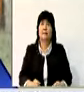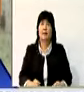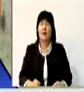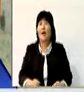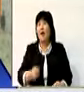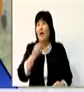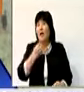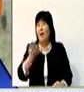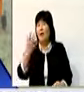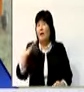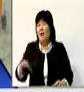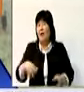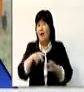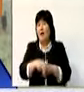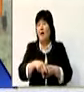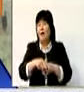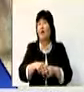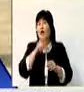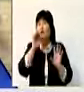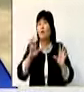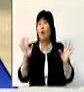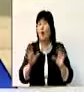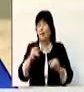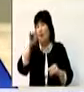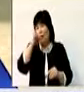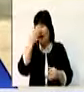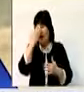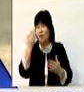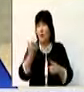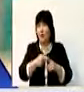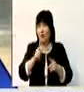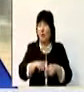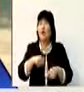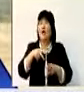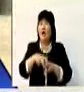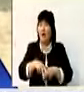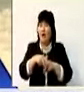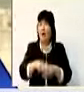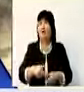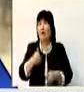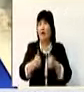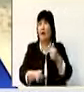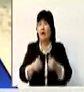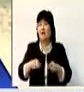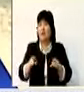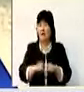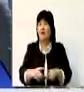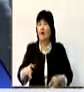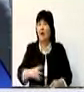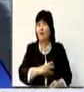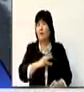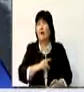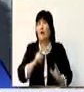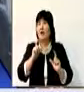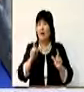Ертеден таз ұстап, ат жаптырып, бүркіт баптаған қазақ деген халық біз ғой. Ат жабара келген ағайын ауыздықпен алысқан арғымақтарға дем беріп, қиқу